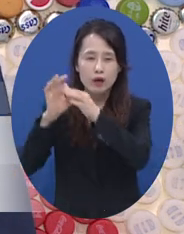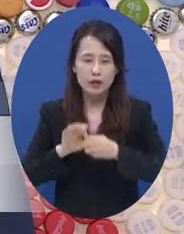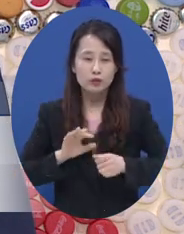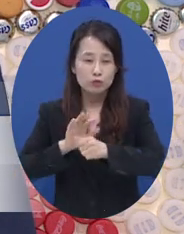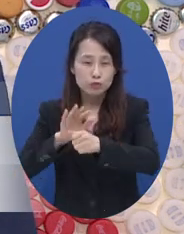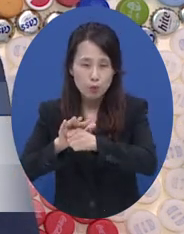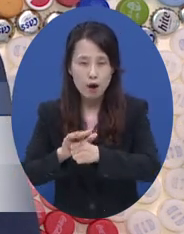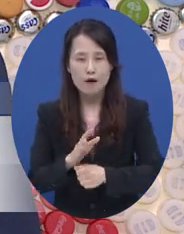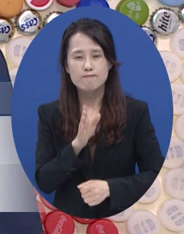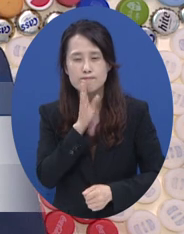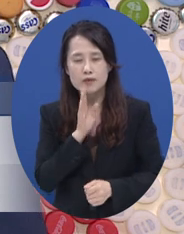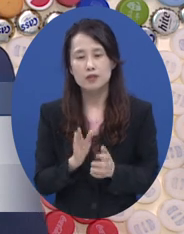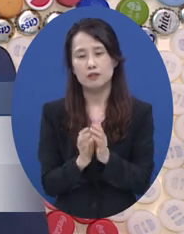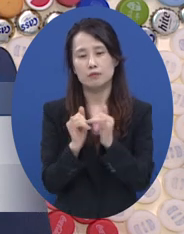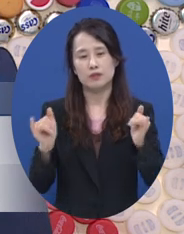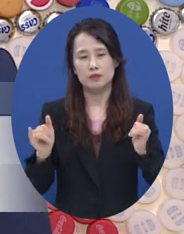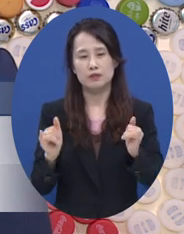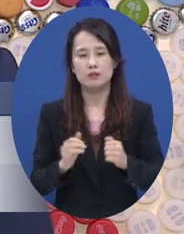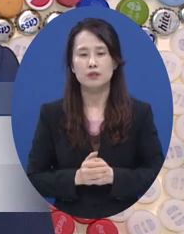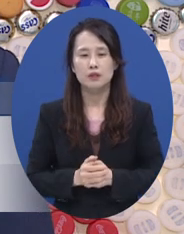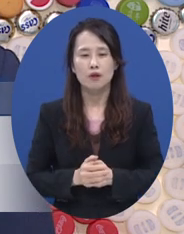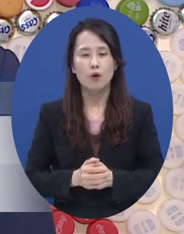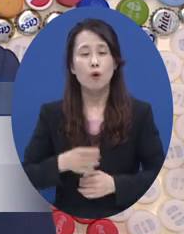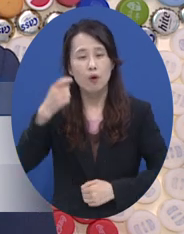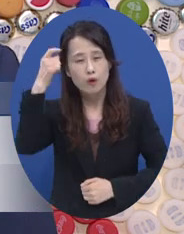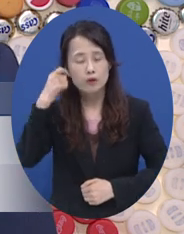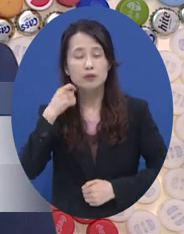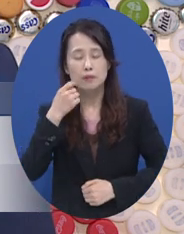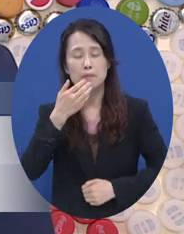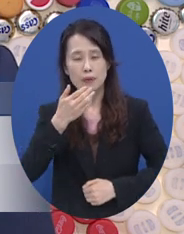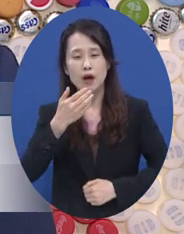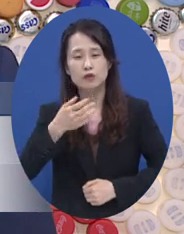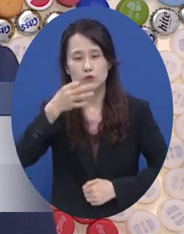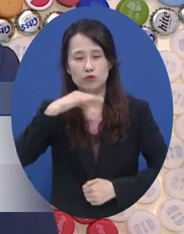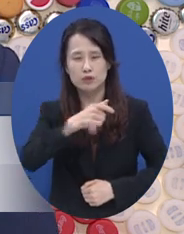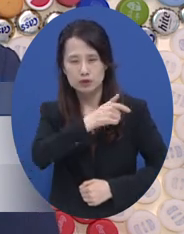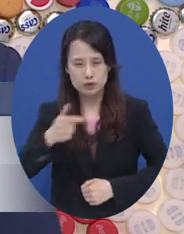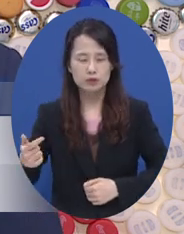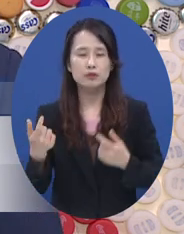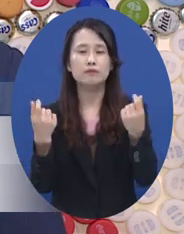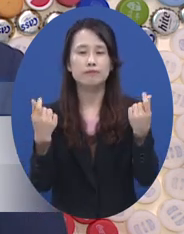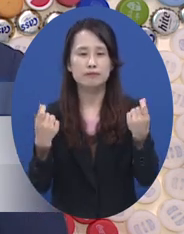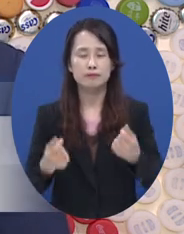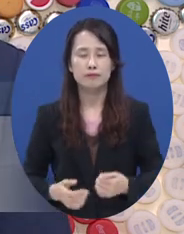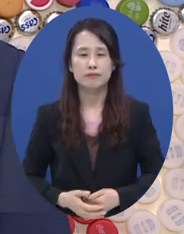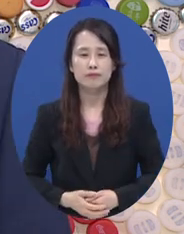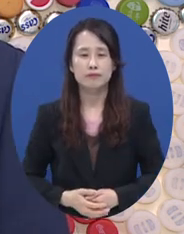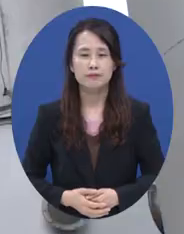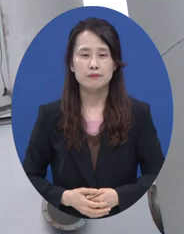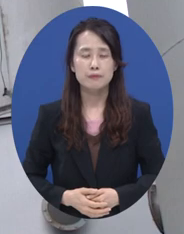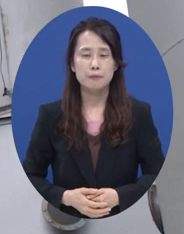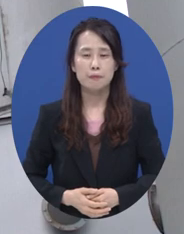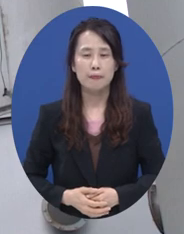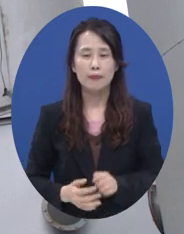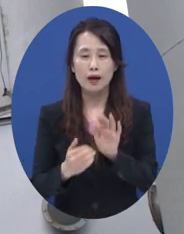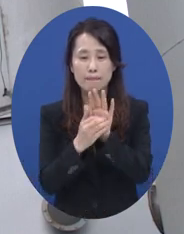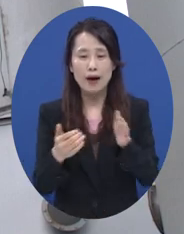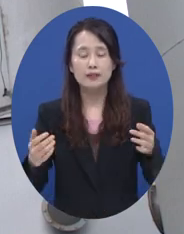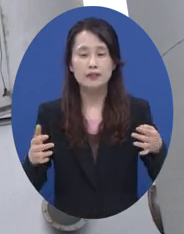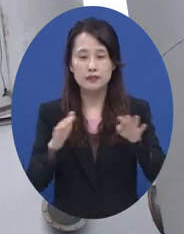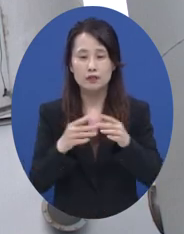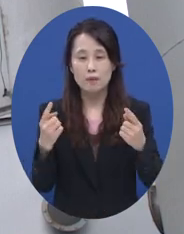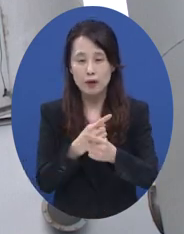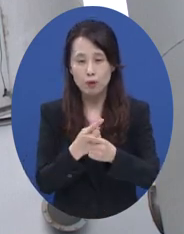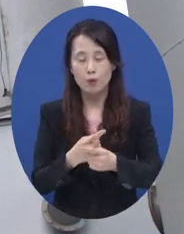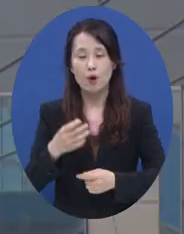지속적으로 추진하면 정말로 시민들이나 도민들이 가시적으로 체감할 정도의 효과가 나타날 거라고 생각을 합니다. 방지시설